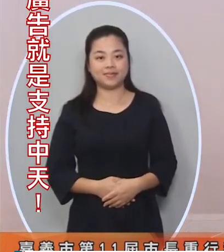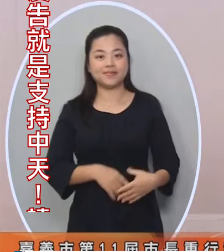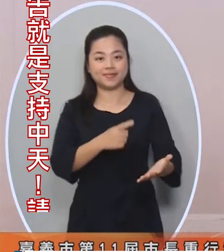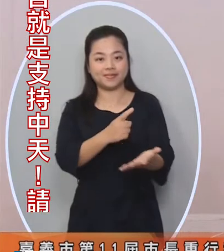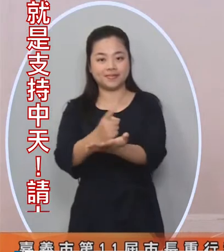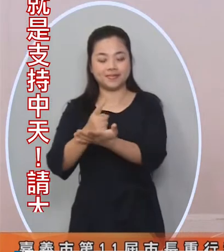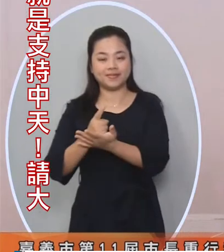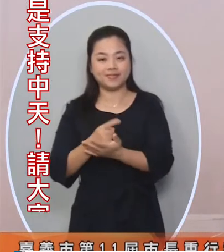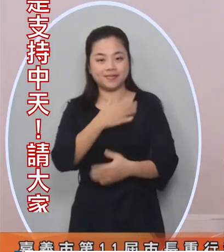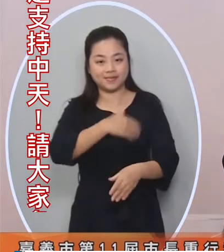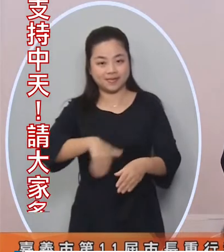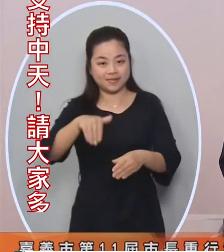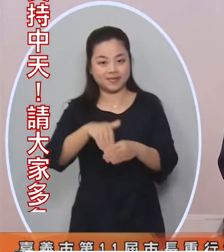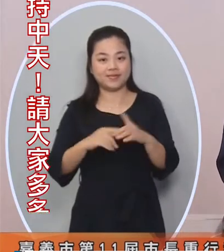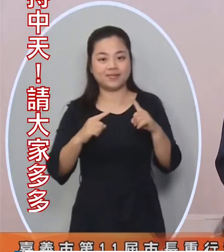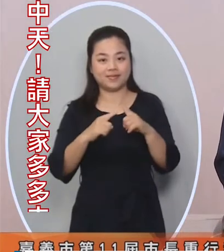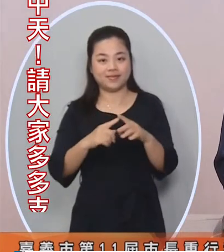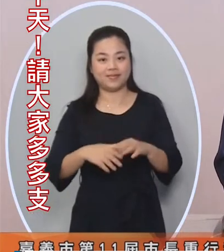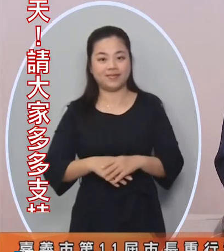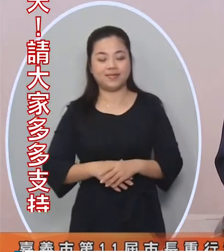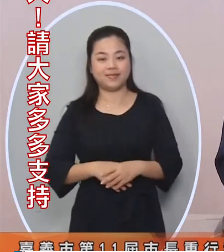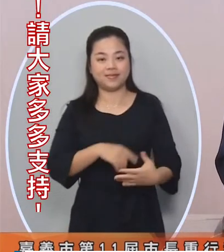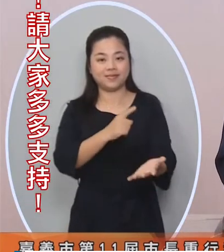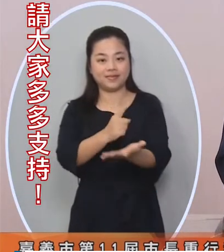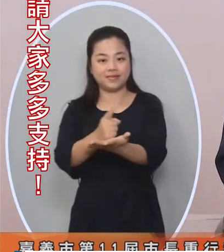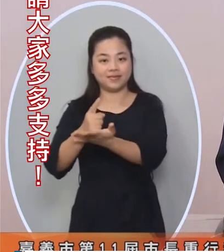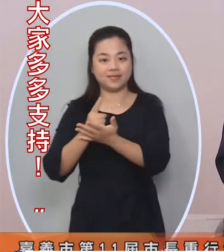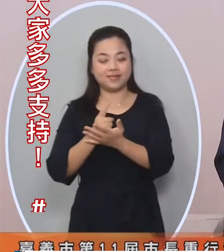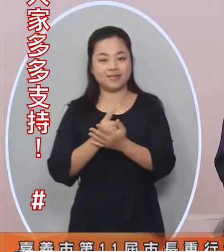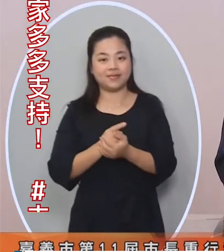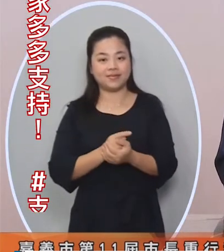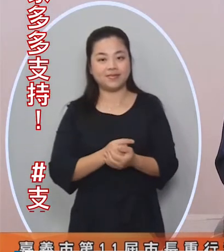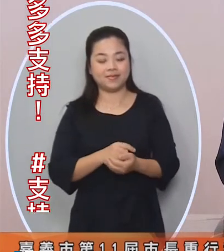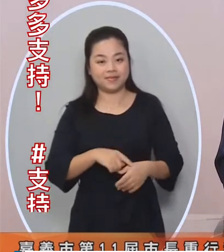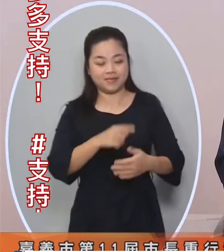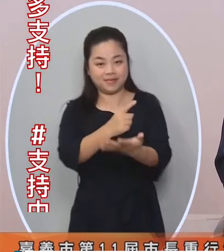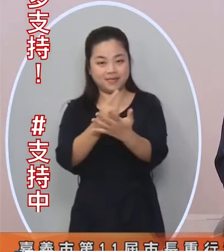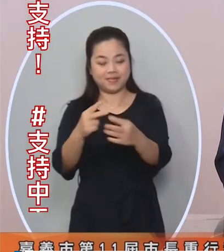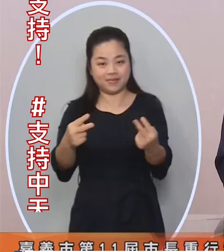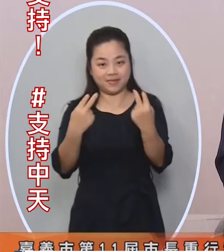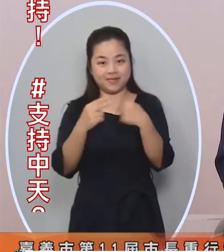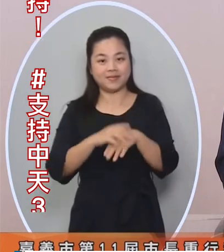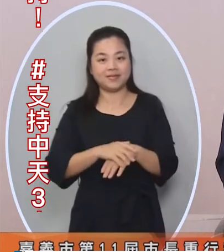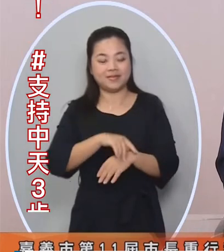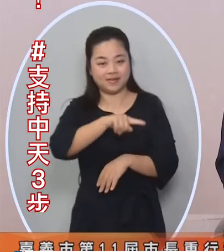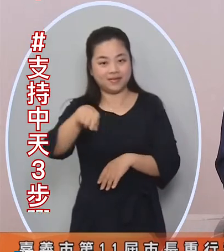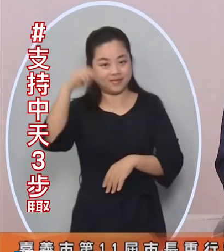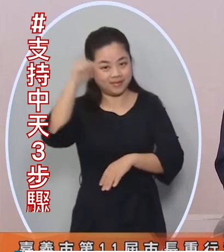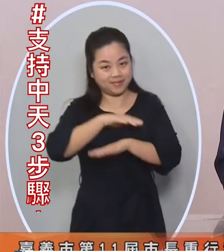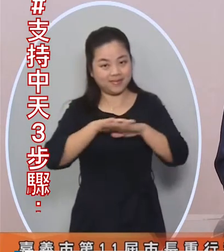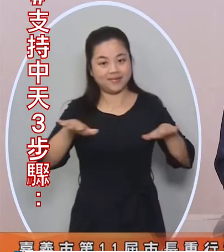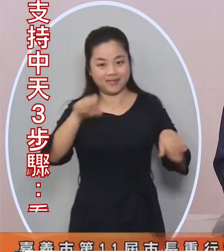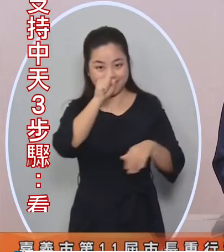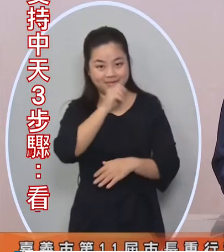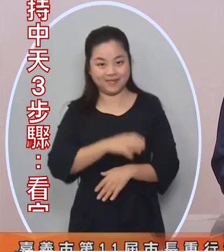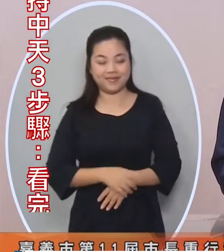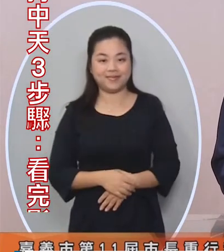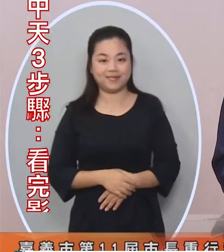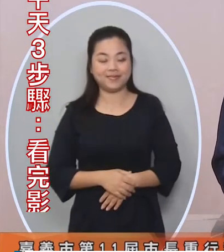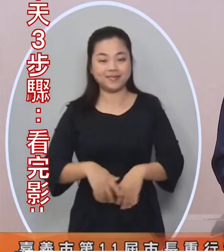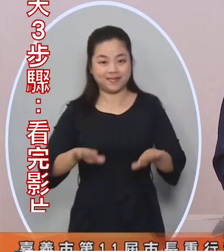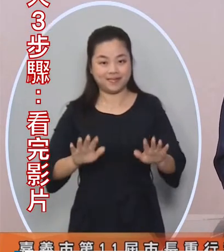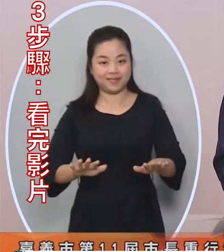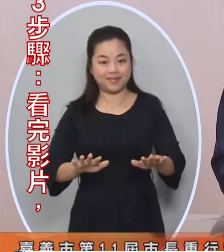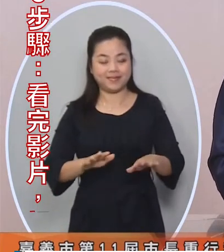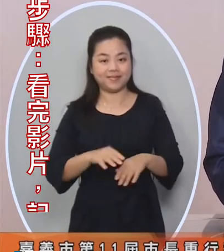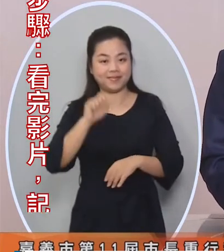各位候选人，各位观众朋友，大家早安，大家好。今